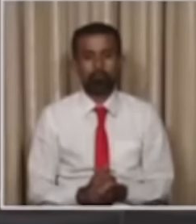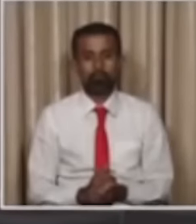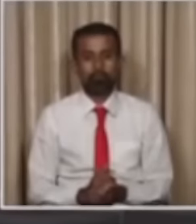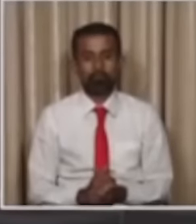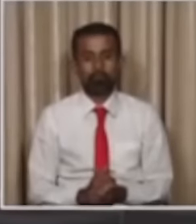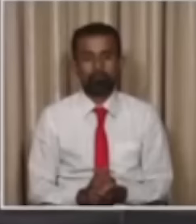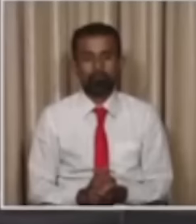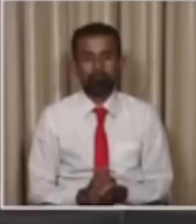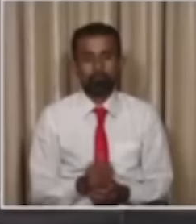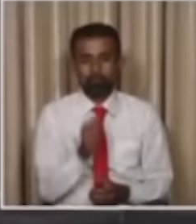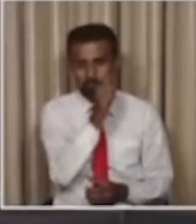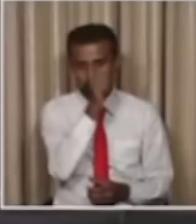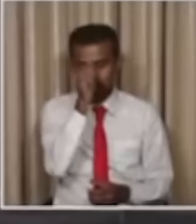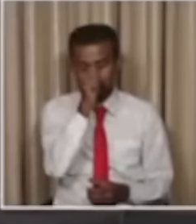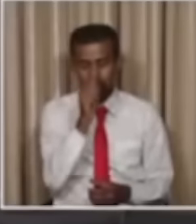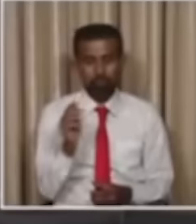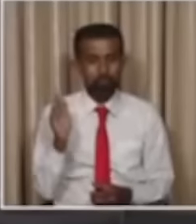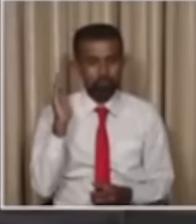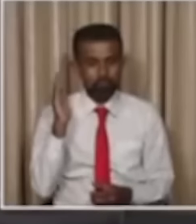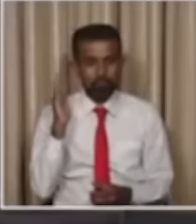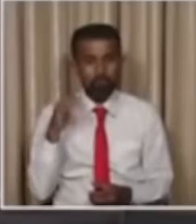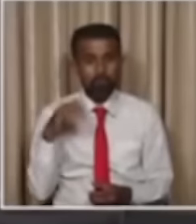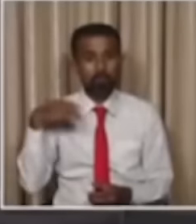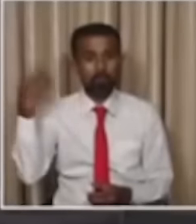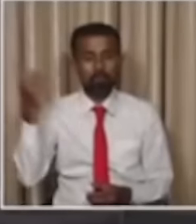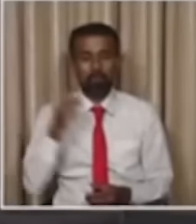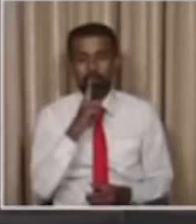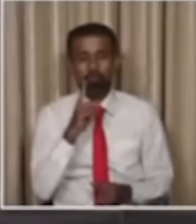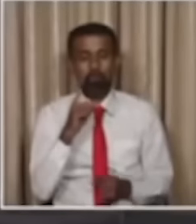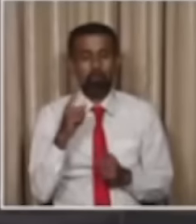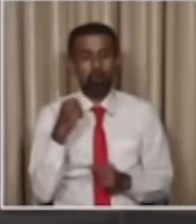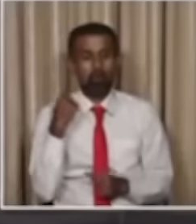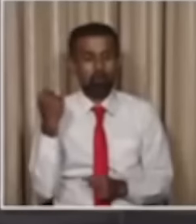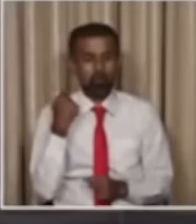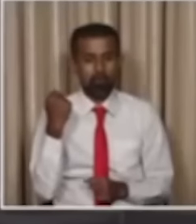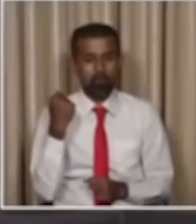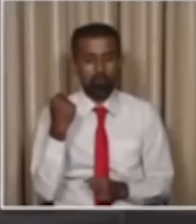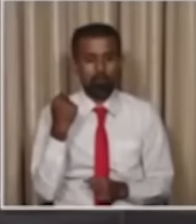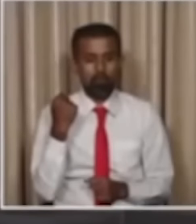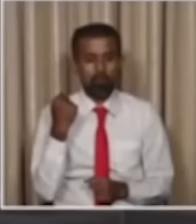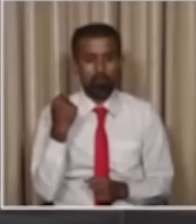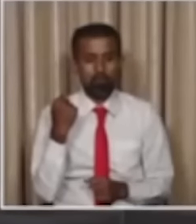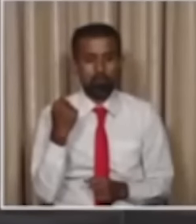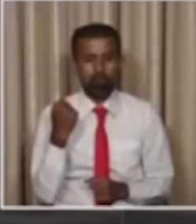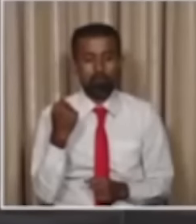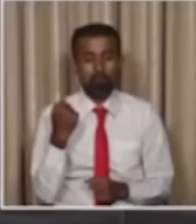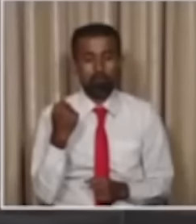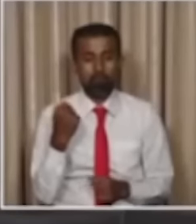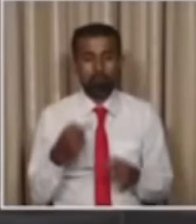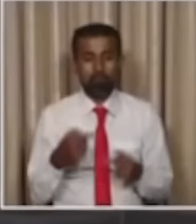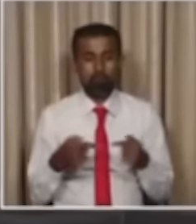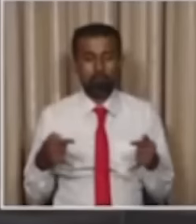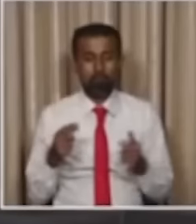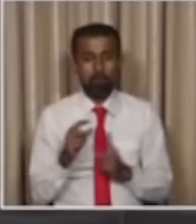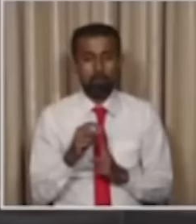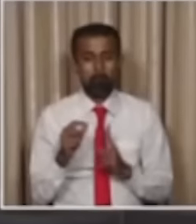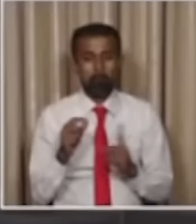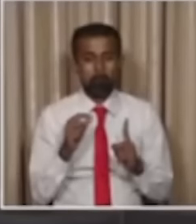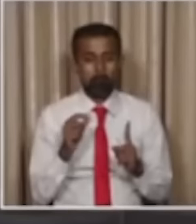විශේෂයෙන් කාඩිනල් තුමා එළියේ කියන කතා ගොඩ හුඟක් තමයි විපක්ෂයේ